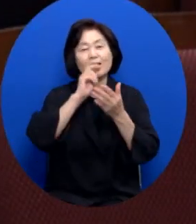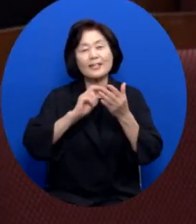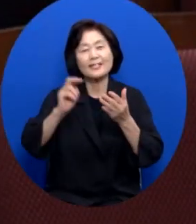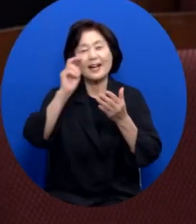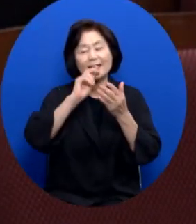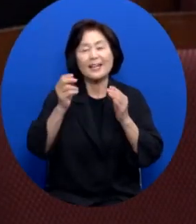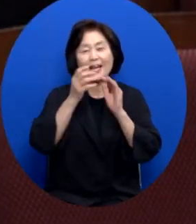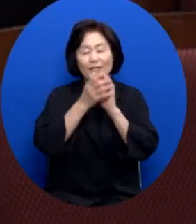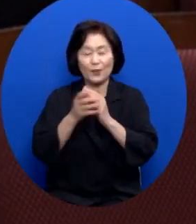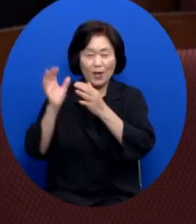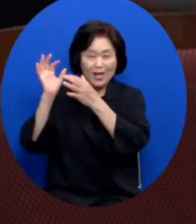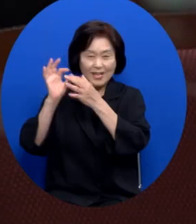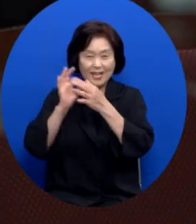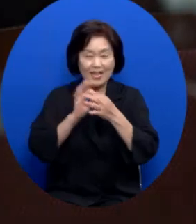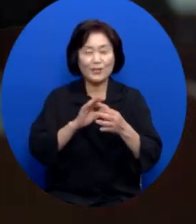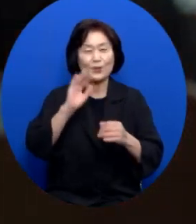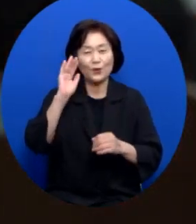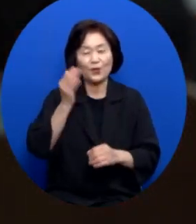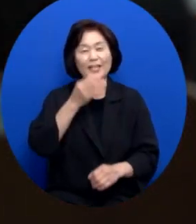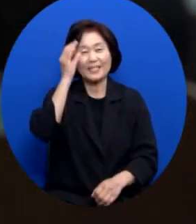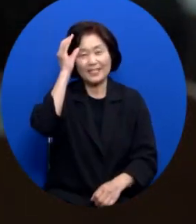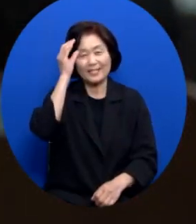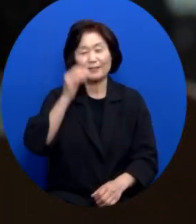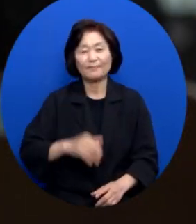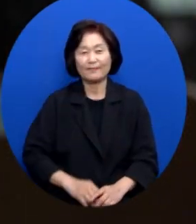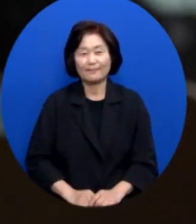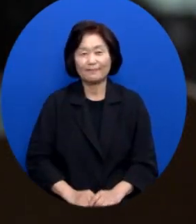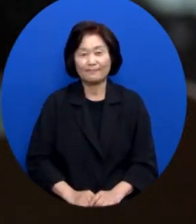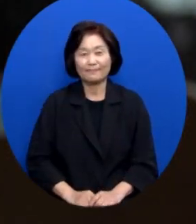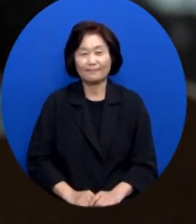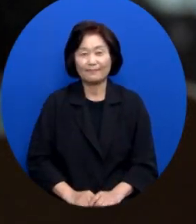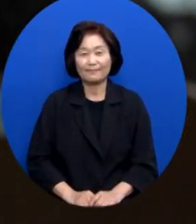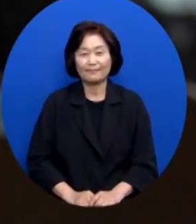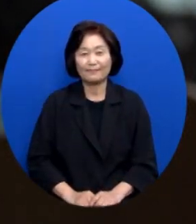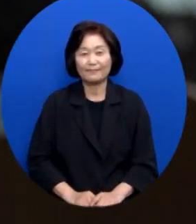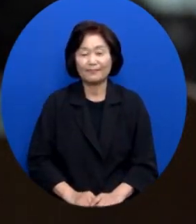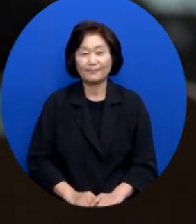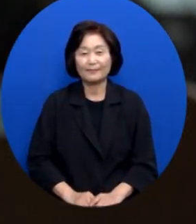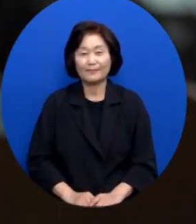멈추지 않길 기대합니다. CTS 뉴스 박주은입니다.